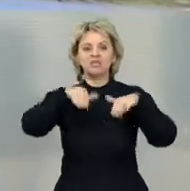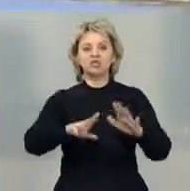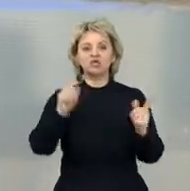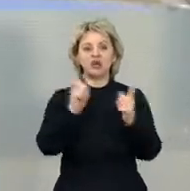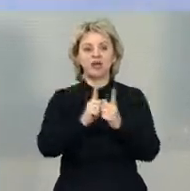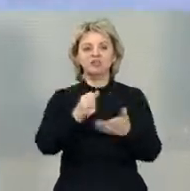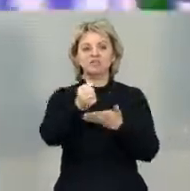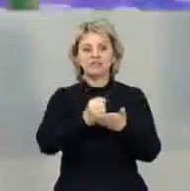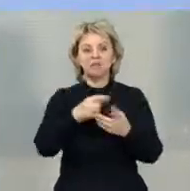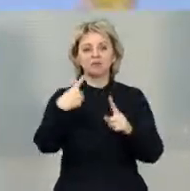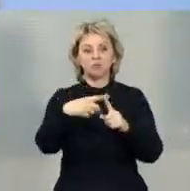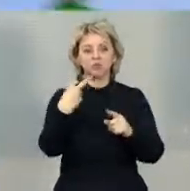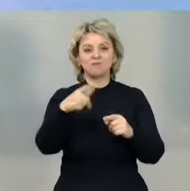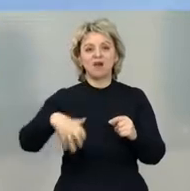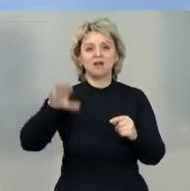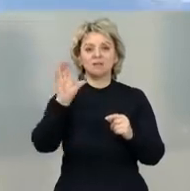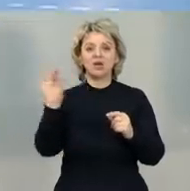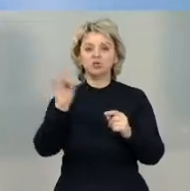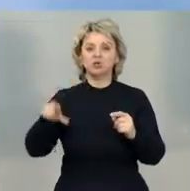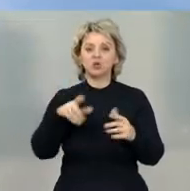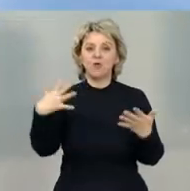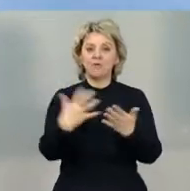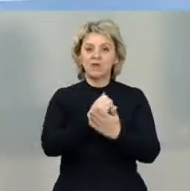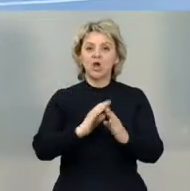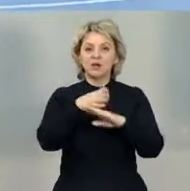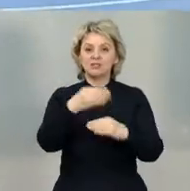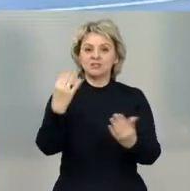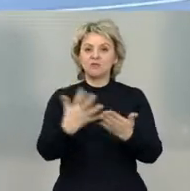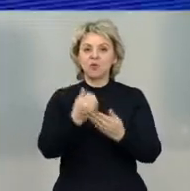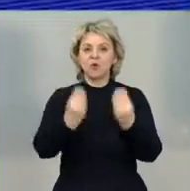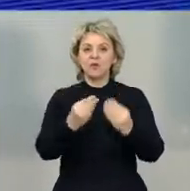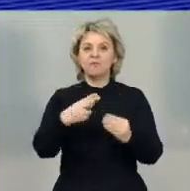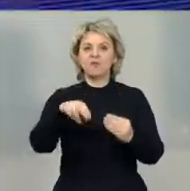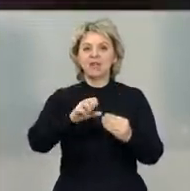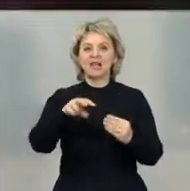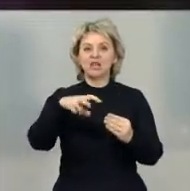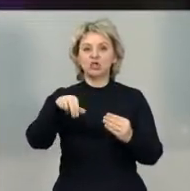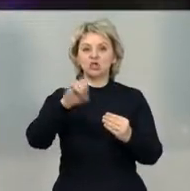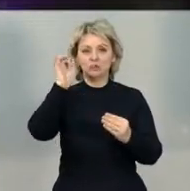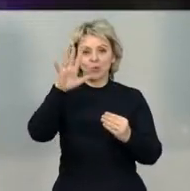встречей запас плюс 2. Гандболистки Ростов-Дона выиграли гостевой матч четвертьфинала Лиги чемпионов.